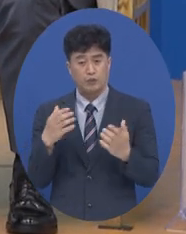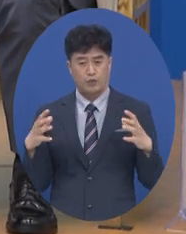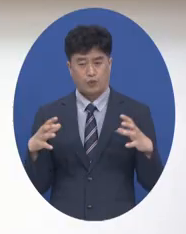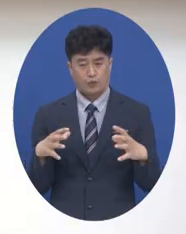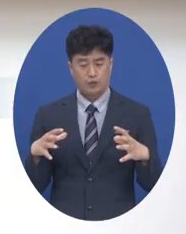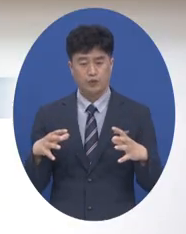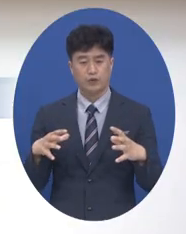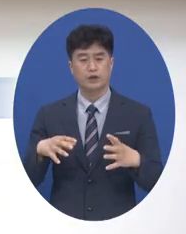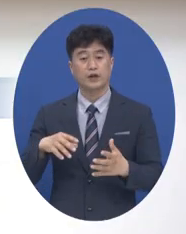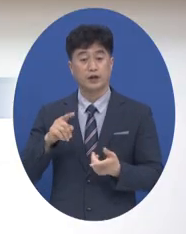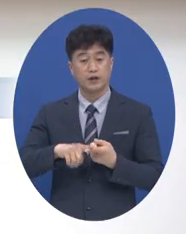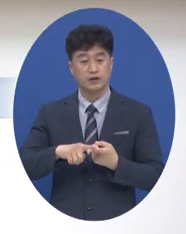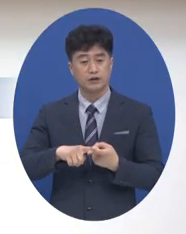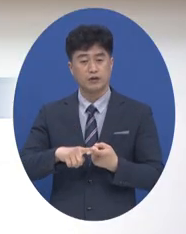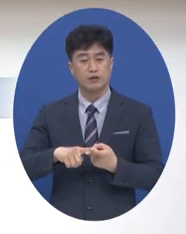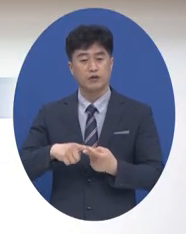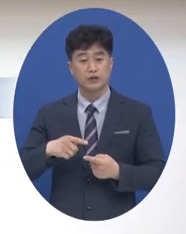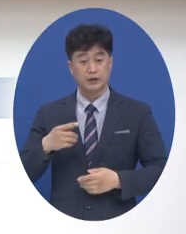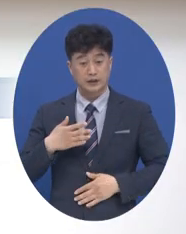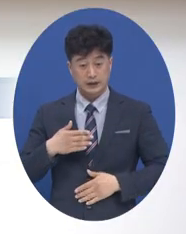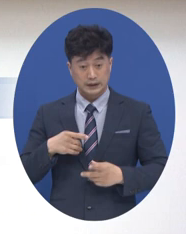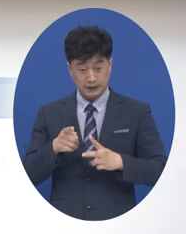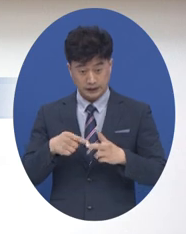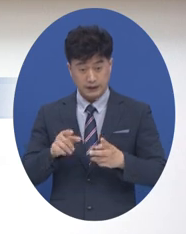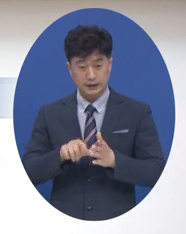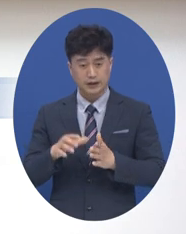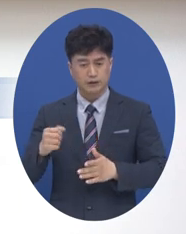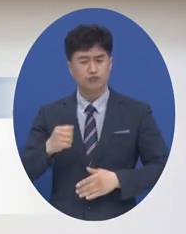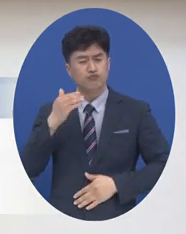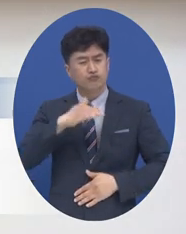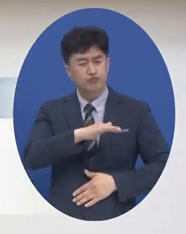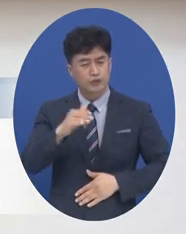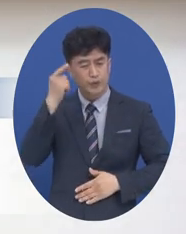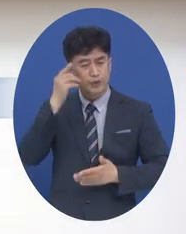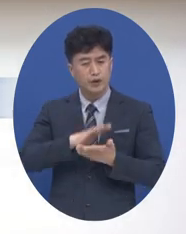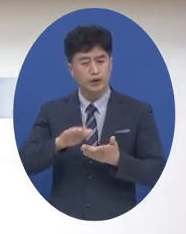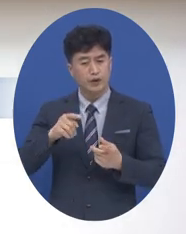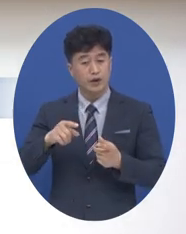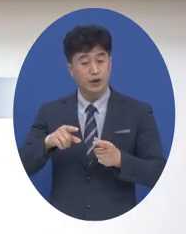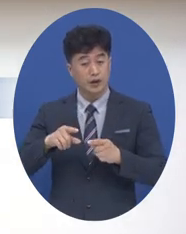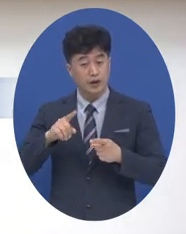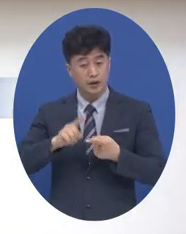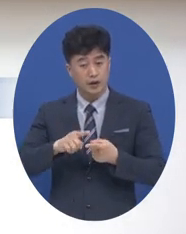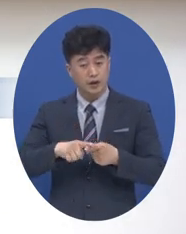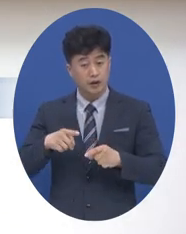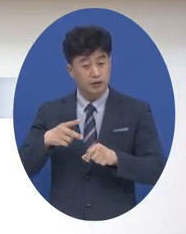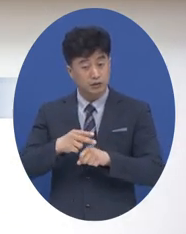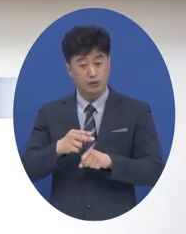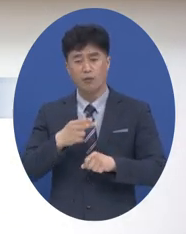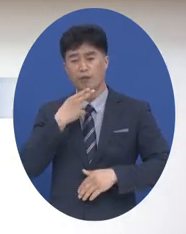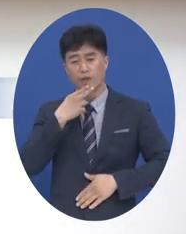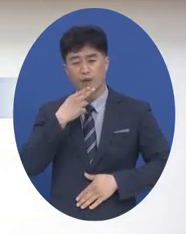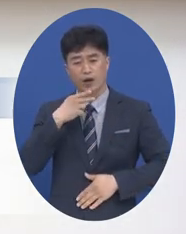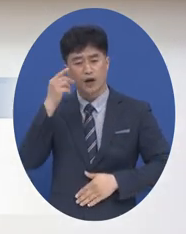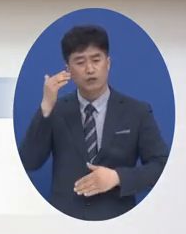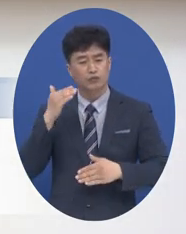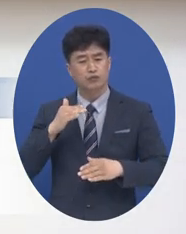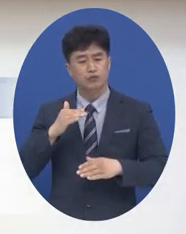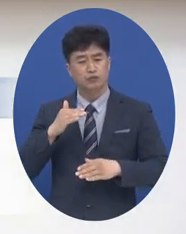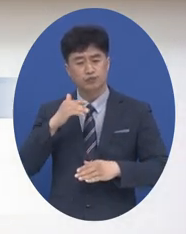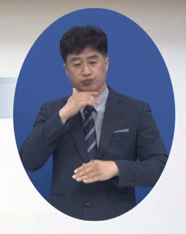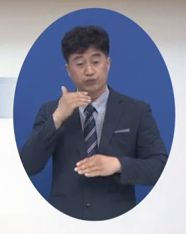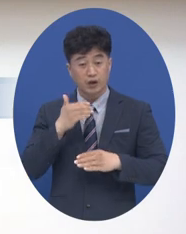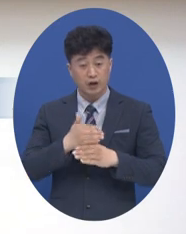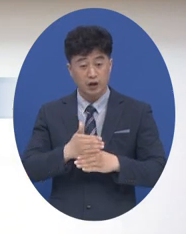마련됐습니다. 우리가 그 평화에 대한 끈을 놓지 않는다면 남북관계는 그전에 우리가 축적된